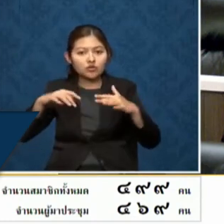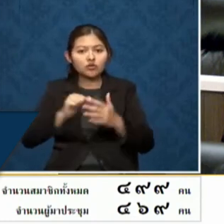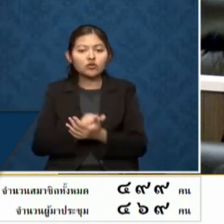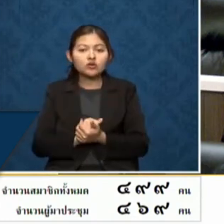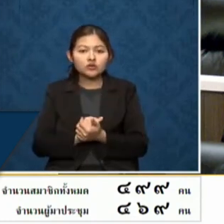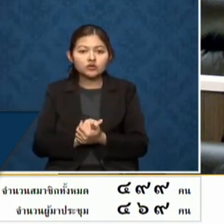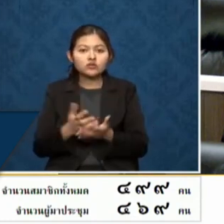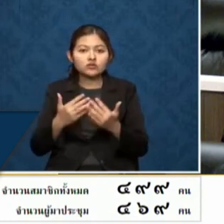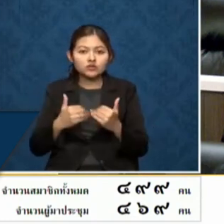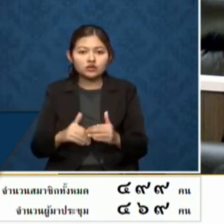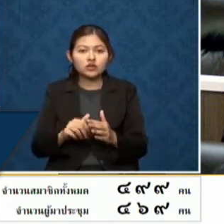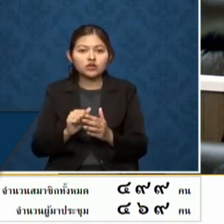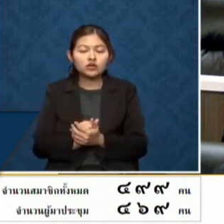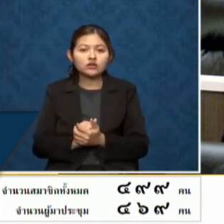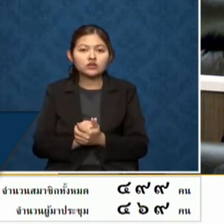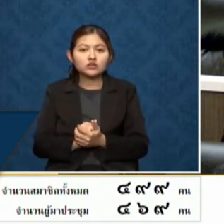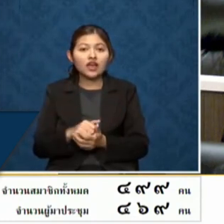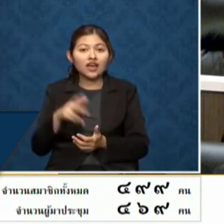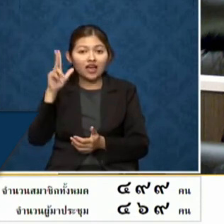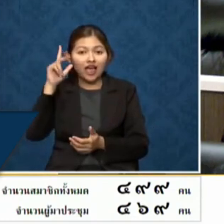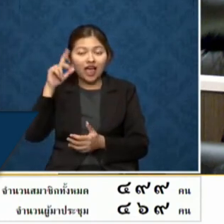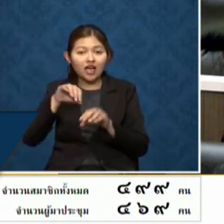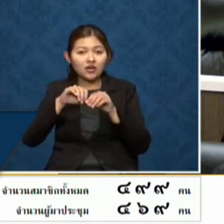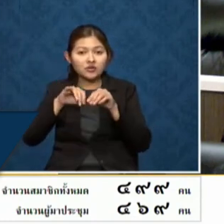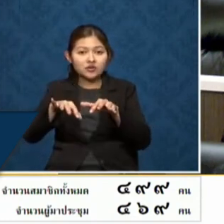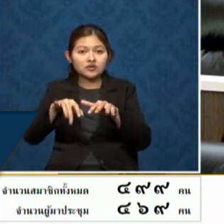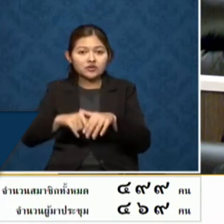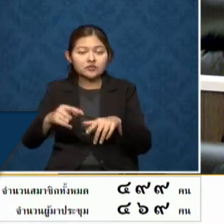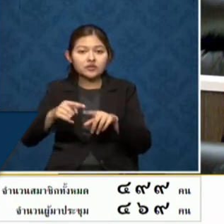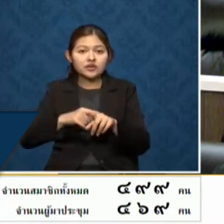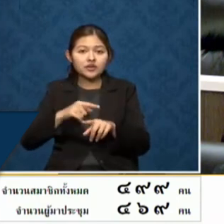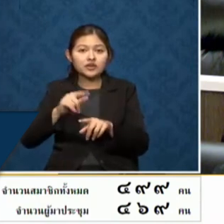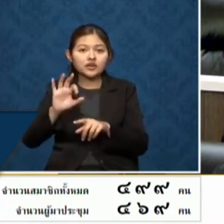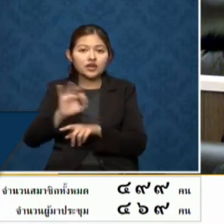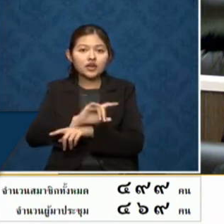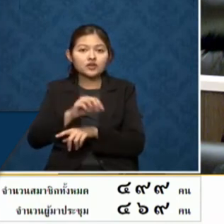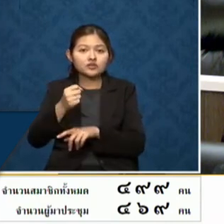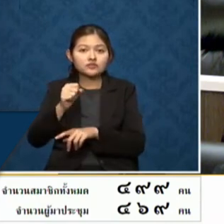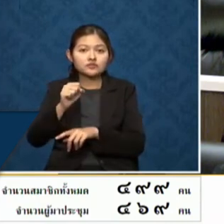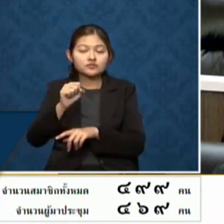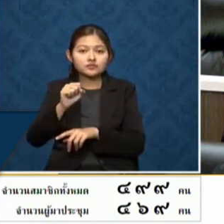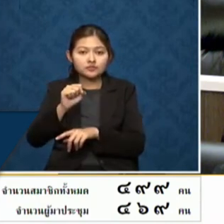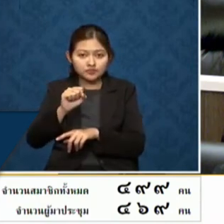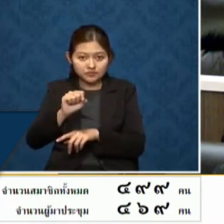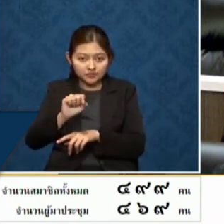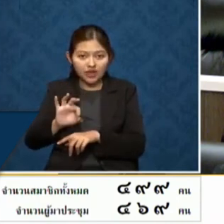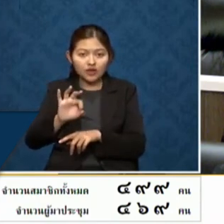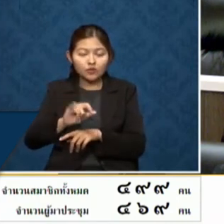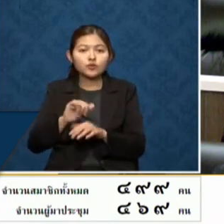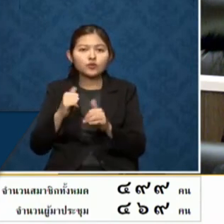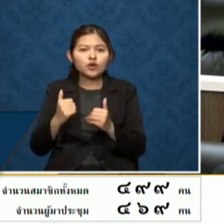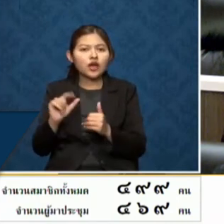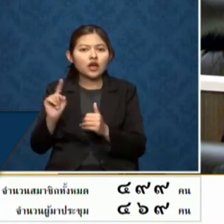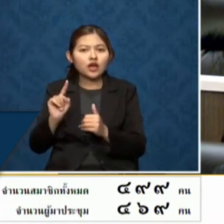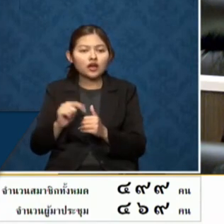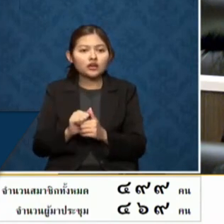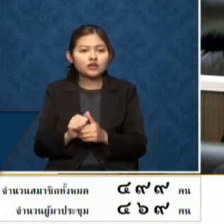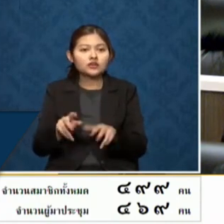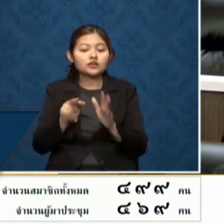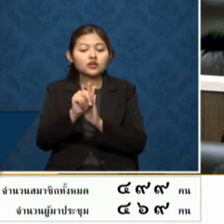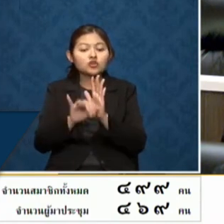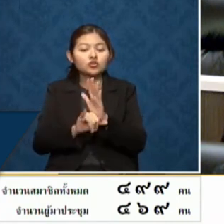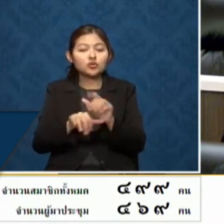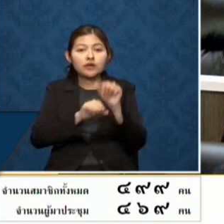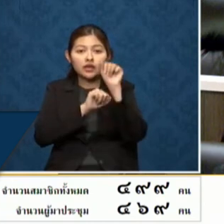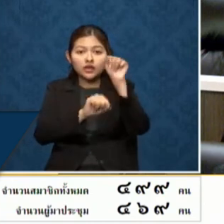เกษตรนะครับแต่จากข่าวนะครับเมื่อวันที่ 19กันยายนที่ผ่านมานะครับก็ทางสปกนะครับก็ขานลับนะครับนโยบาย